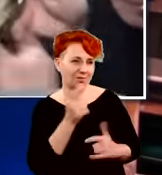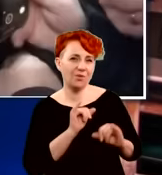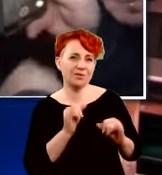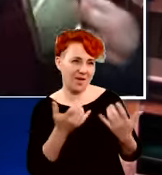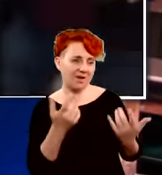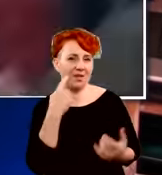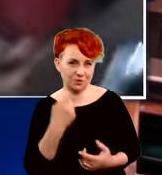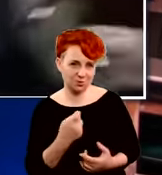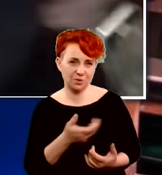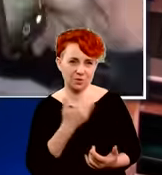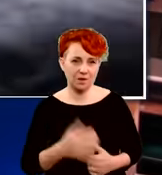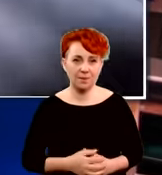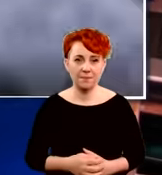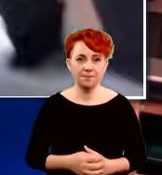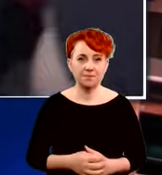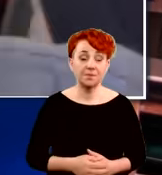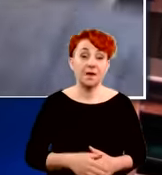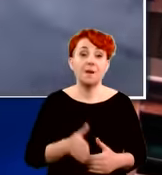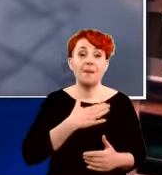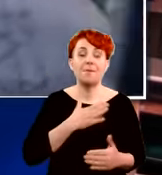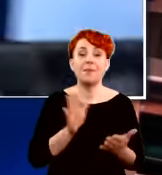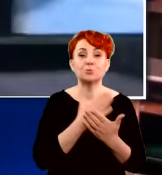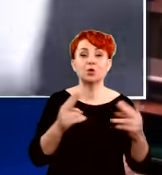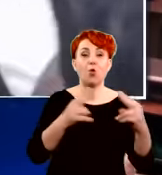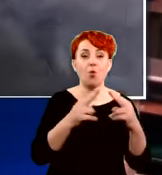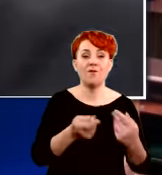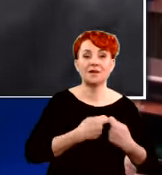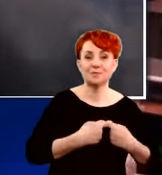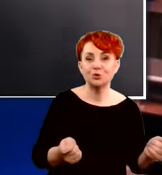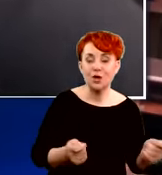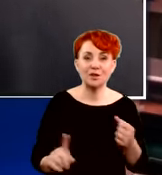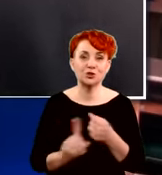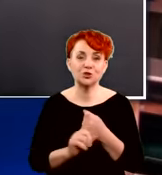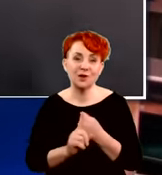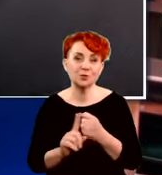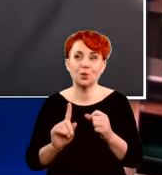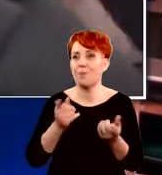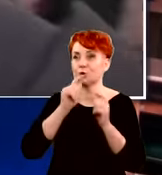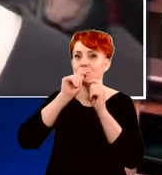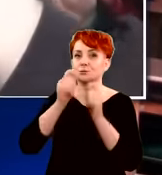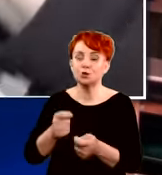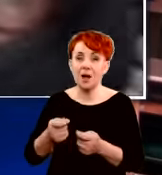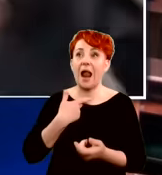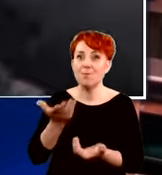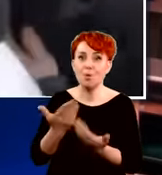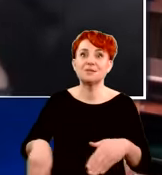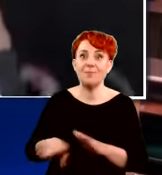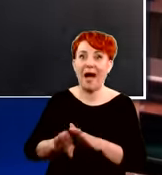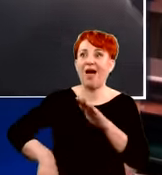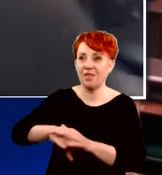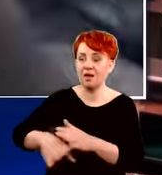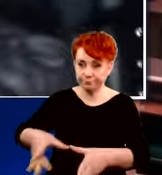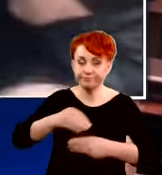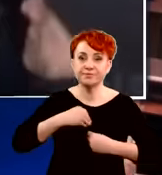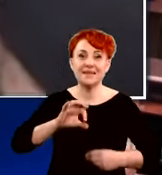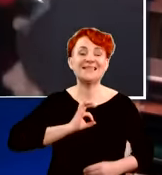tytuł własności, czy to będzie umowa sprzedaży, czy faktura, czy darowizna, czy stwierdzenie nabycia spadku. Jesteśmy właścicielem,